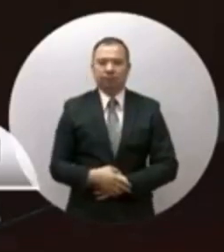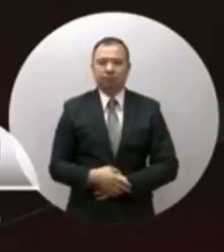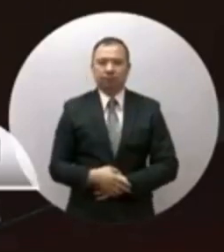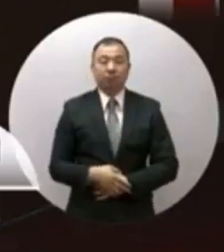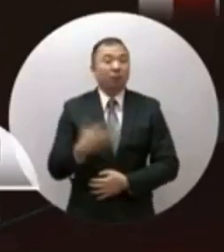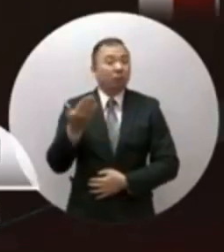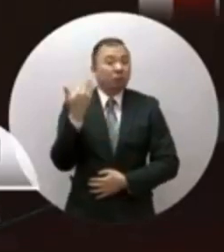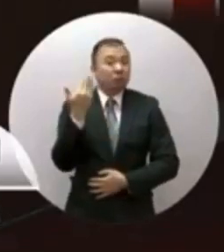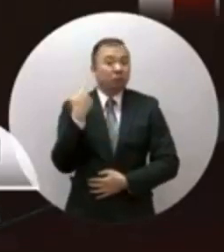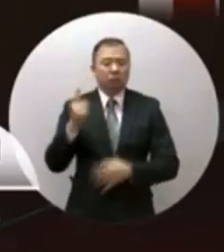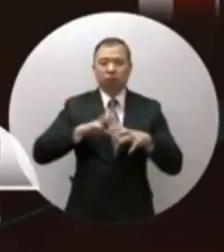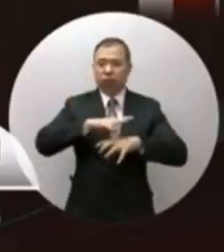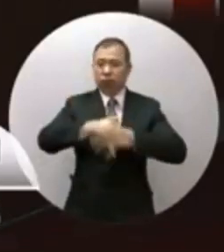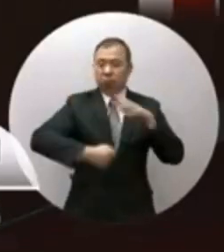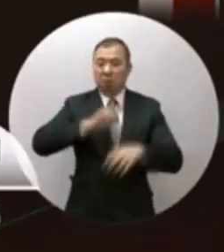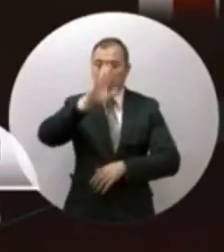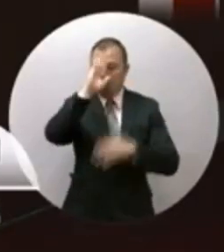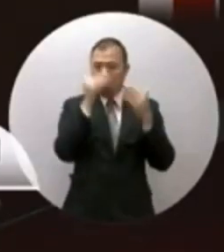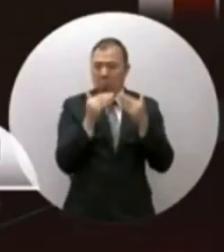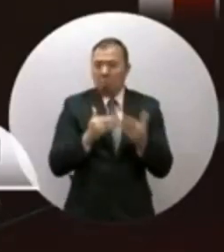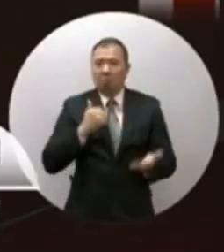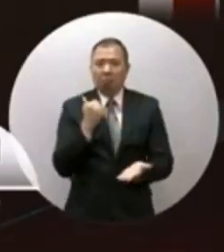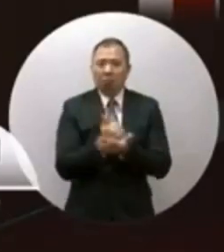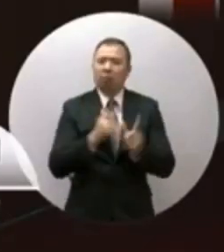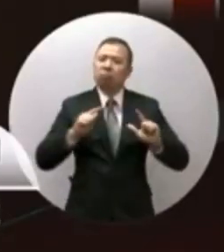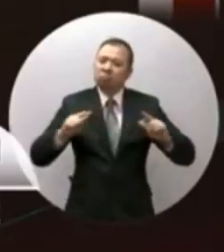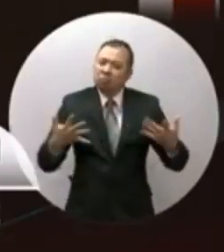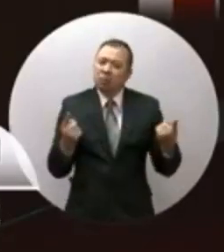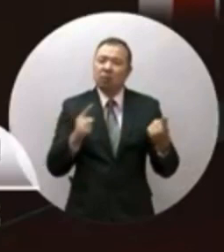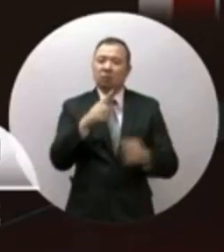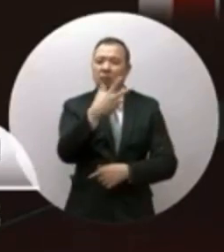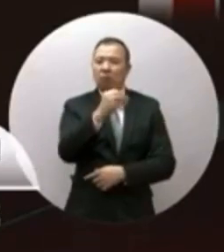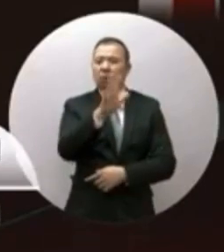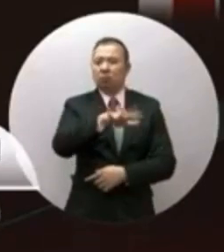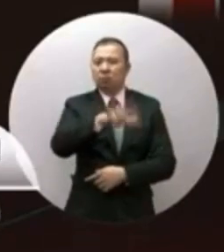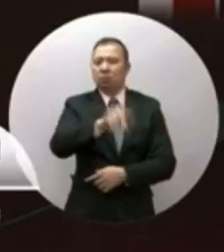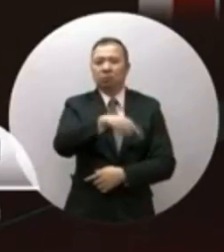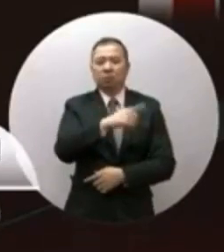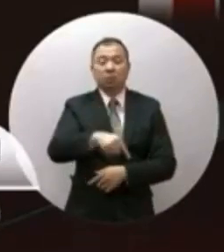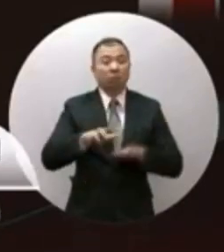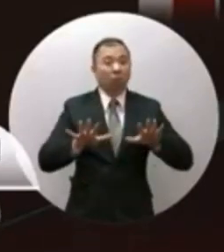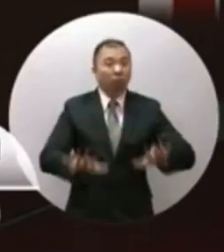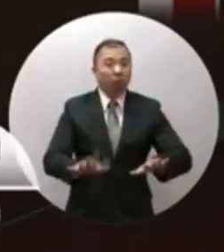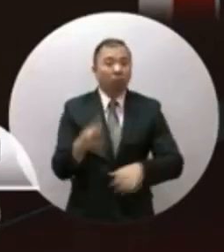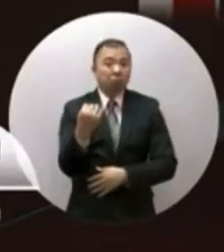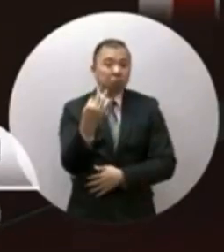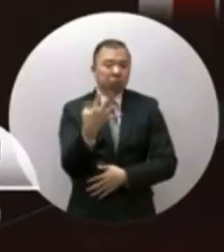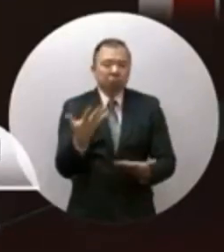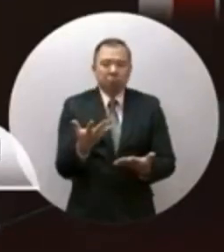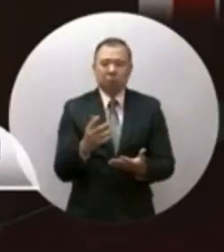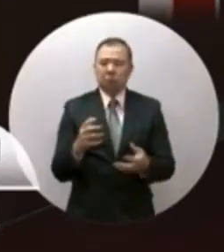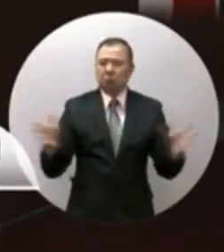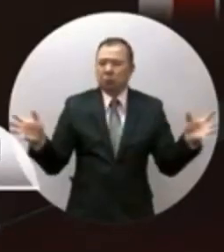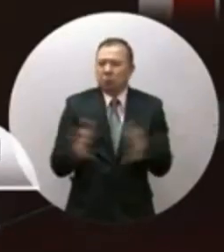当时全世界确诊也不过75000例，现在已经超